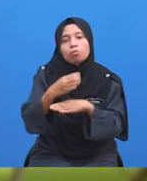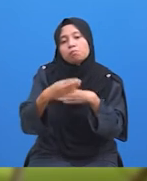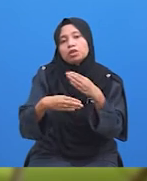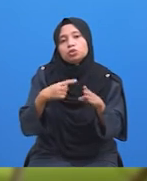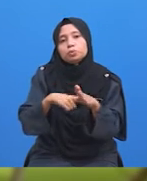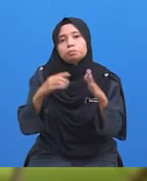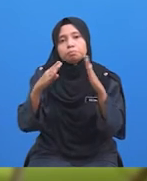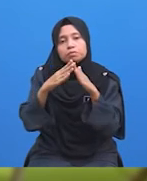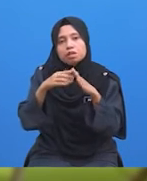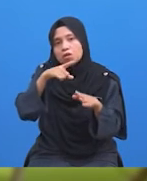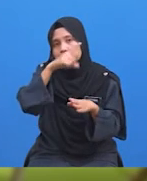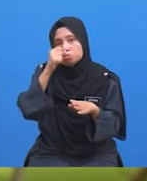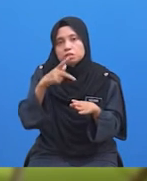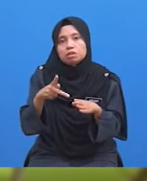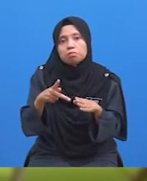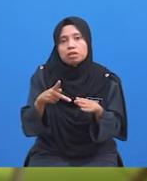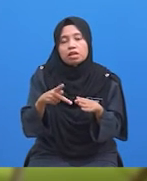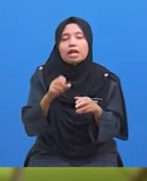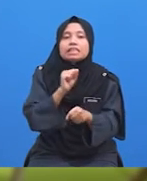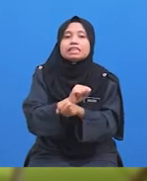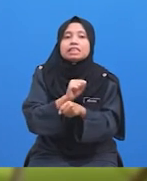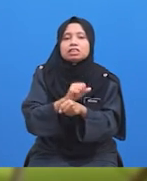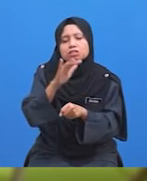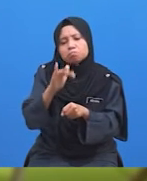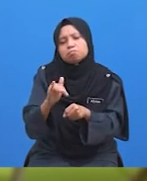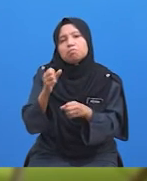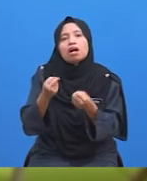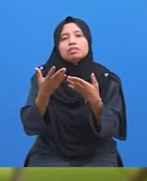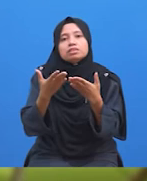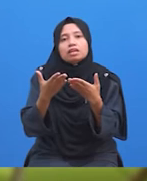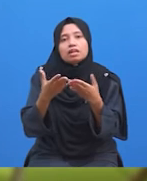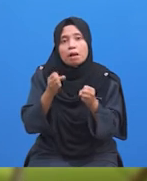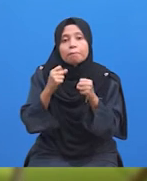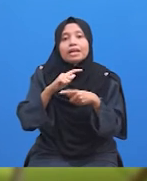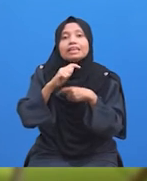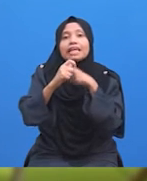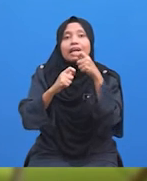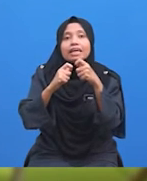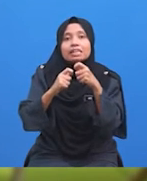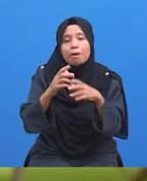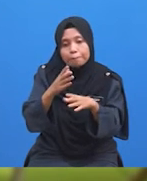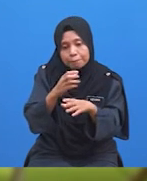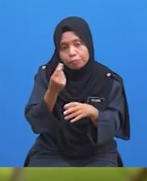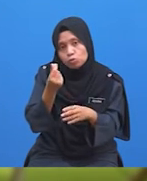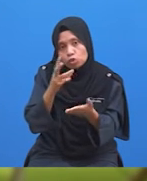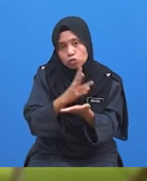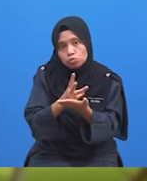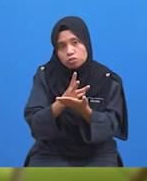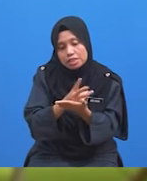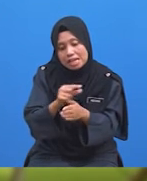Banda menyebabkan peluang pekerjaan yang banyak dan meningkatkan pendapatan